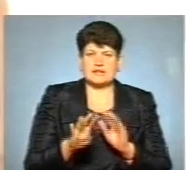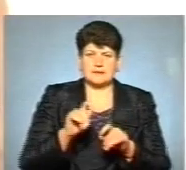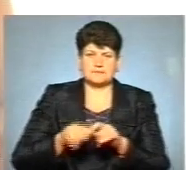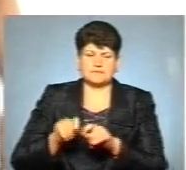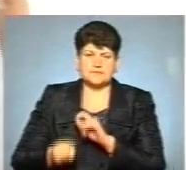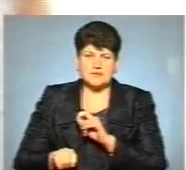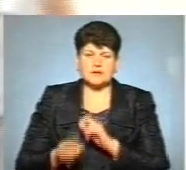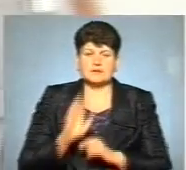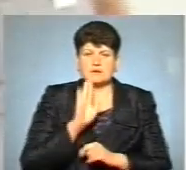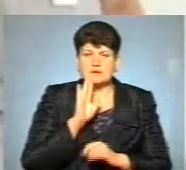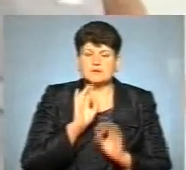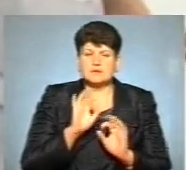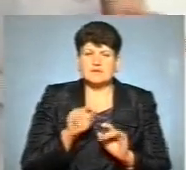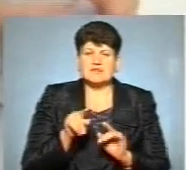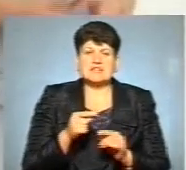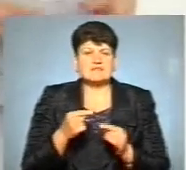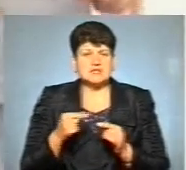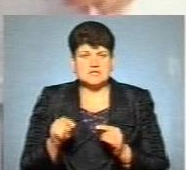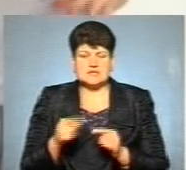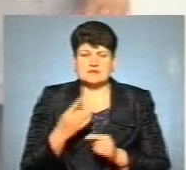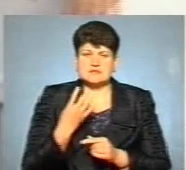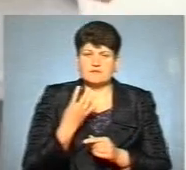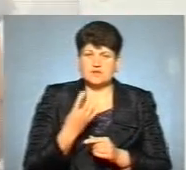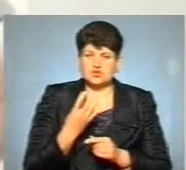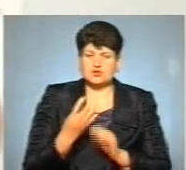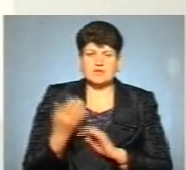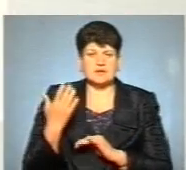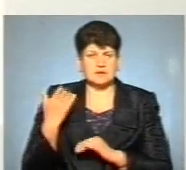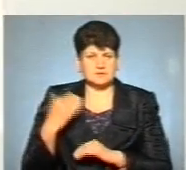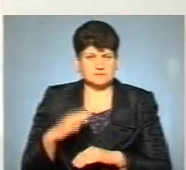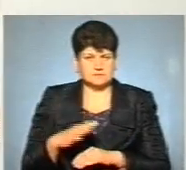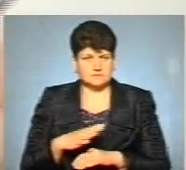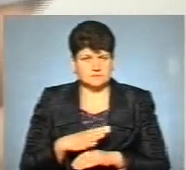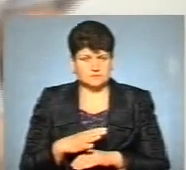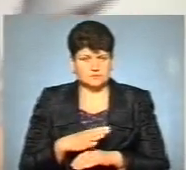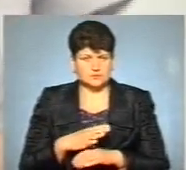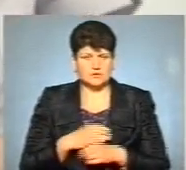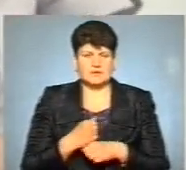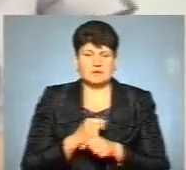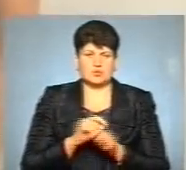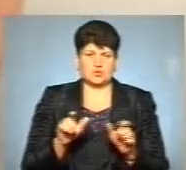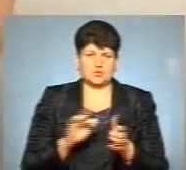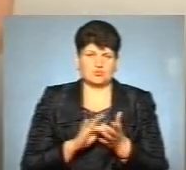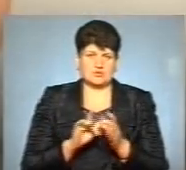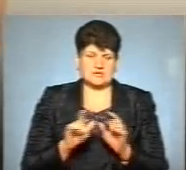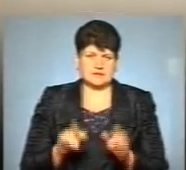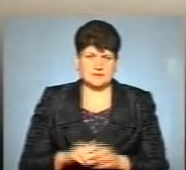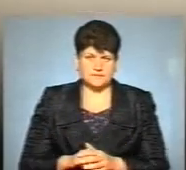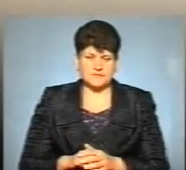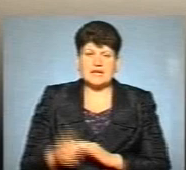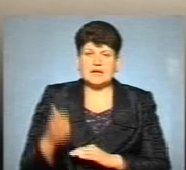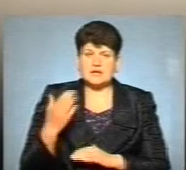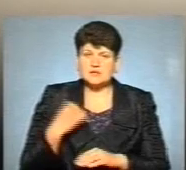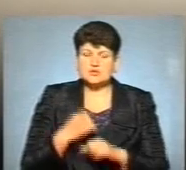Ільницька розповідає, він відрізняється від 4 амплифікаторів, з якими вірусологи лабораторного центру працювали раніше. Ми працювали раніше